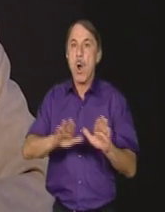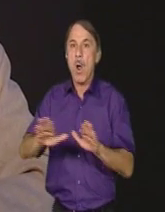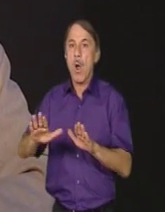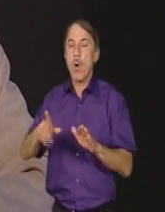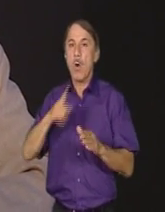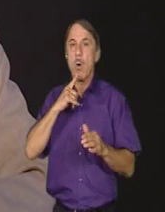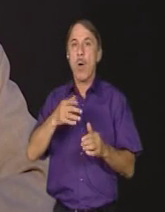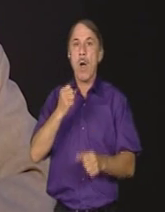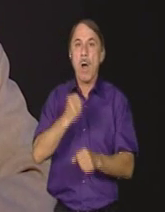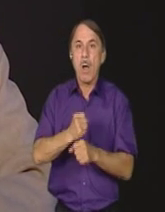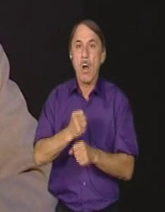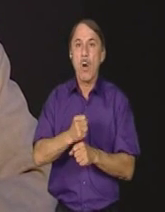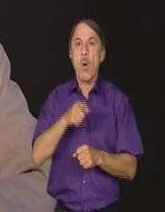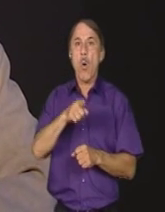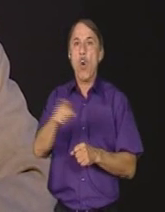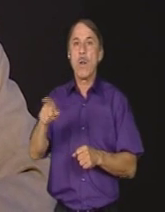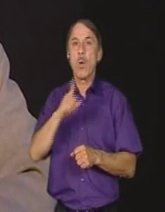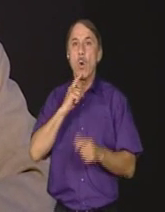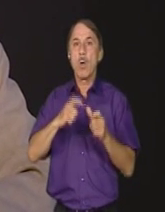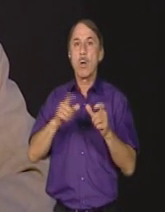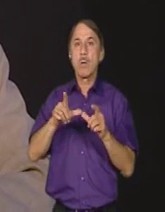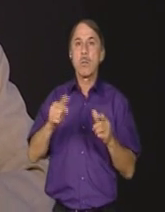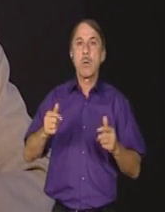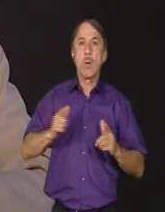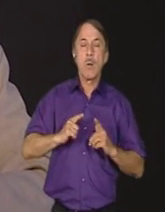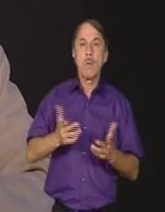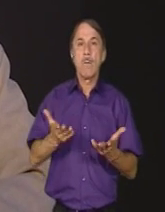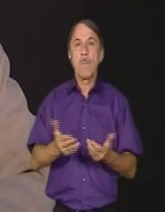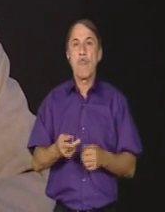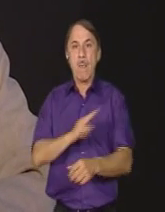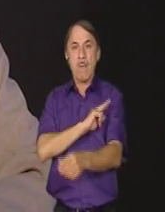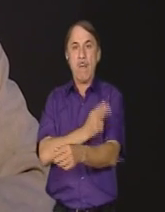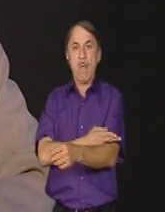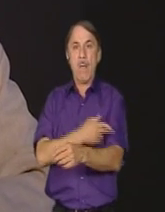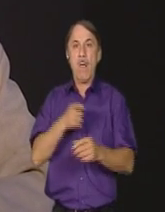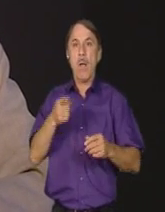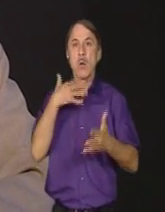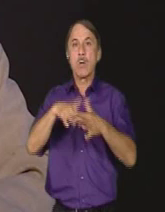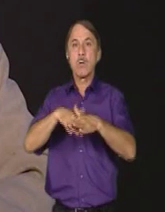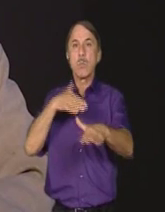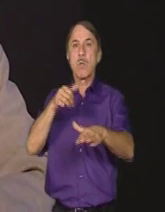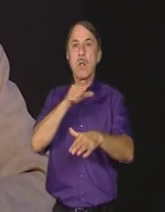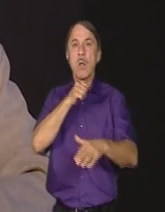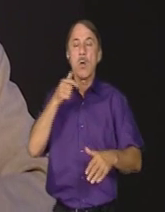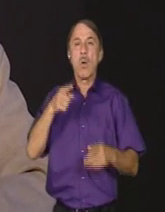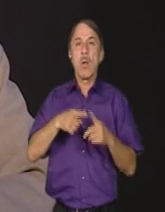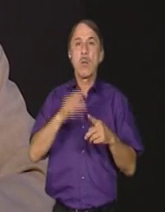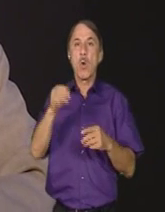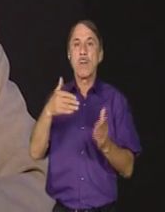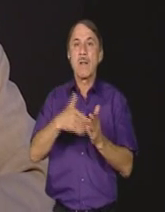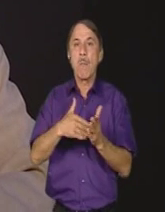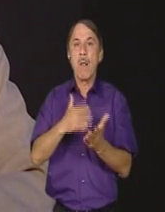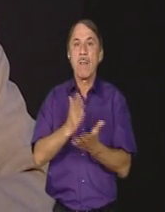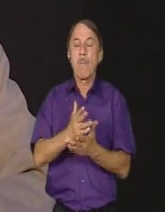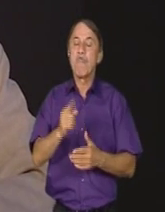one koje nisu izgrađene grade, a one koje su bile u začetku, da se jačaju. Skupština je to